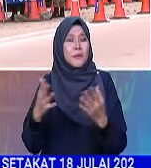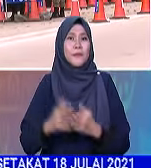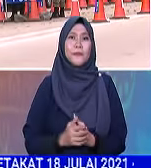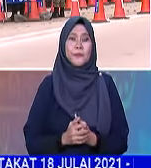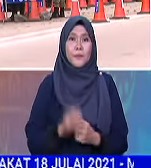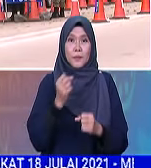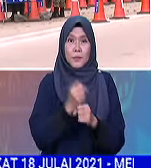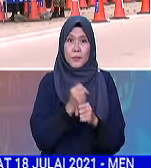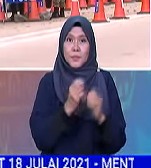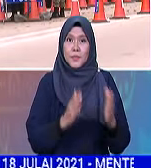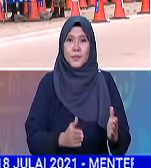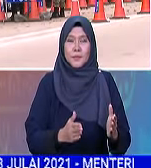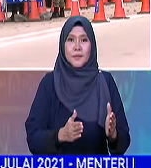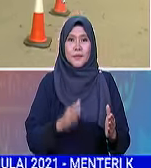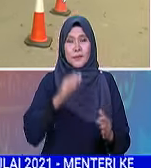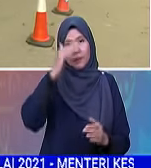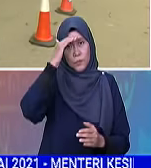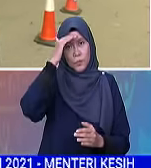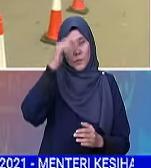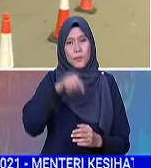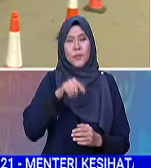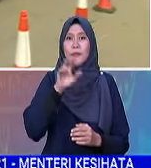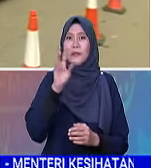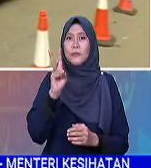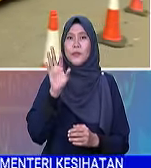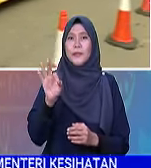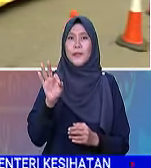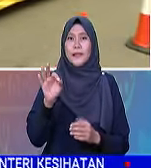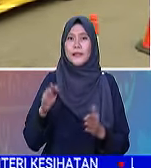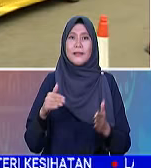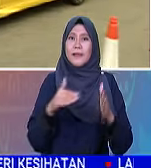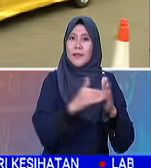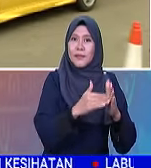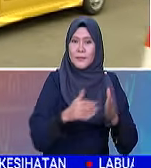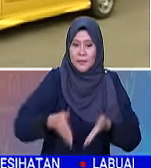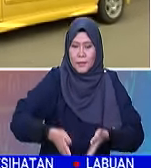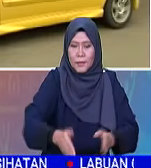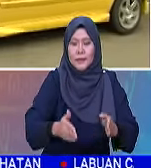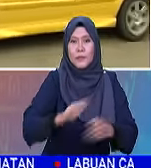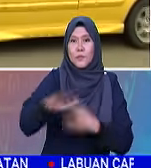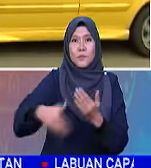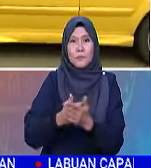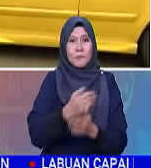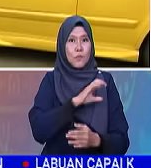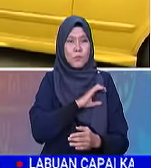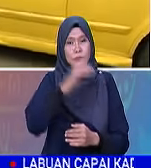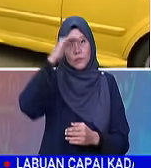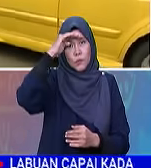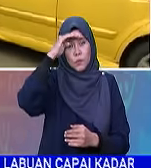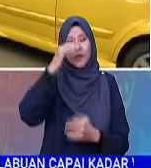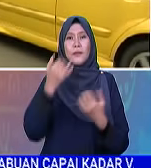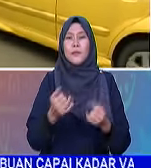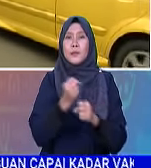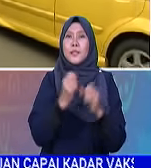Bagi SJR di Kontijen Johor, iaitu 69 sekatan jalan raya yang telah diadakan di seluruh Kontijen Johor, iaitu melibatkan